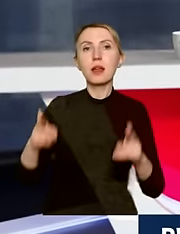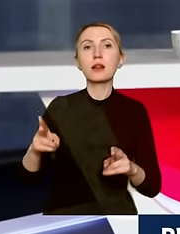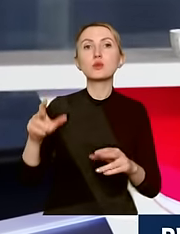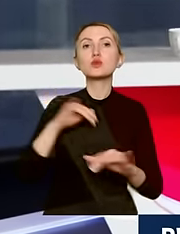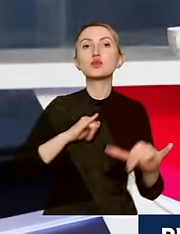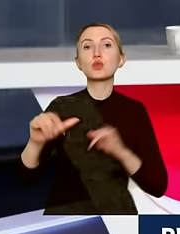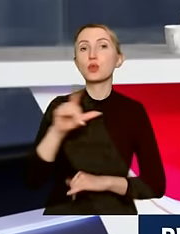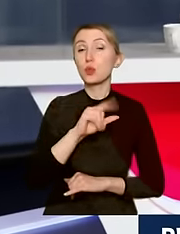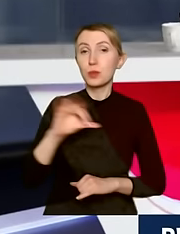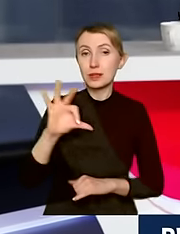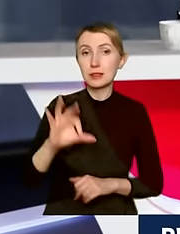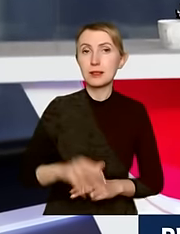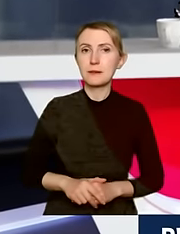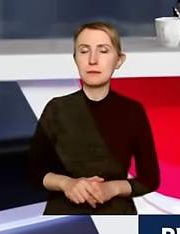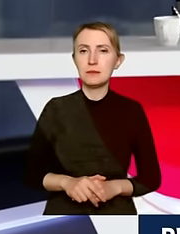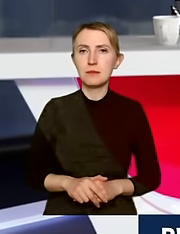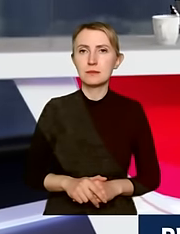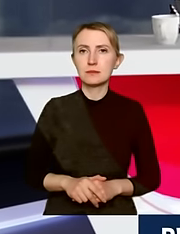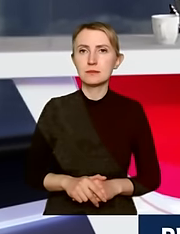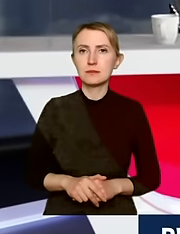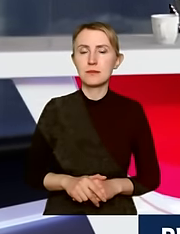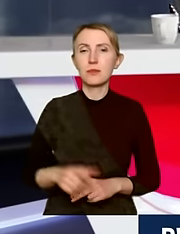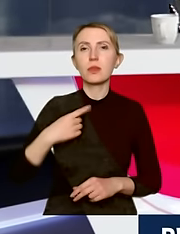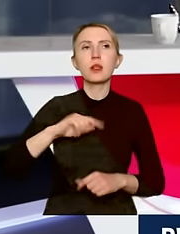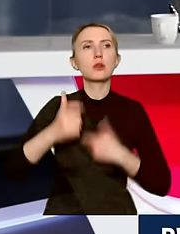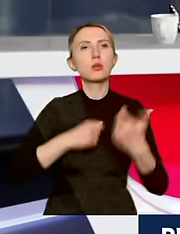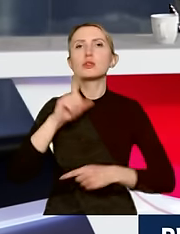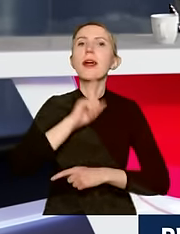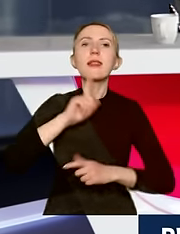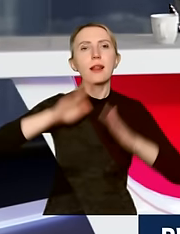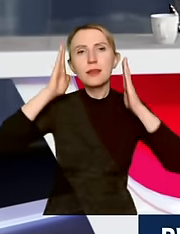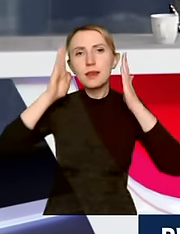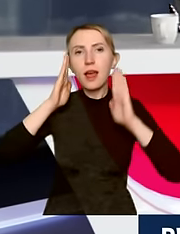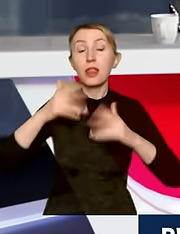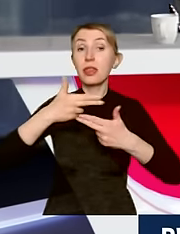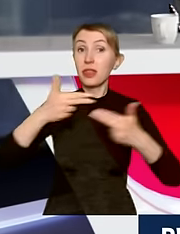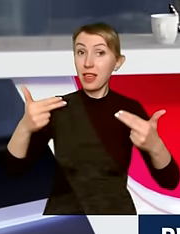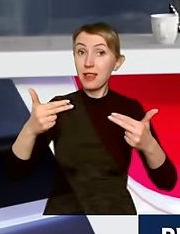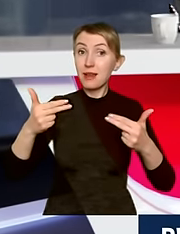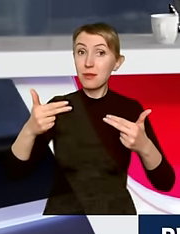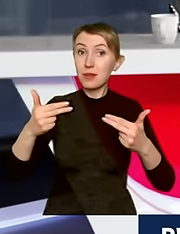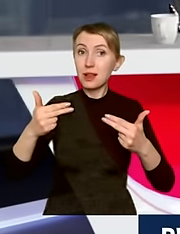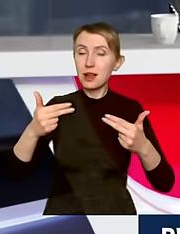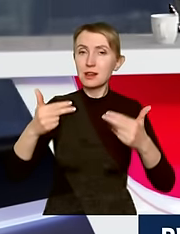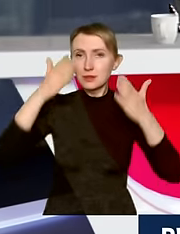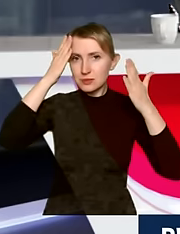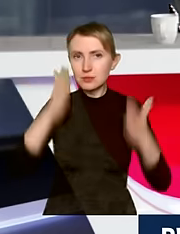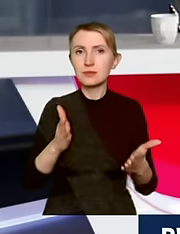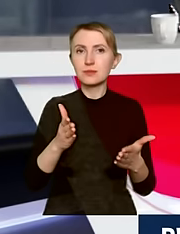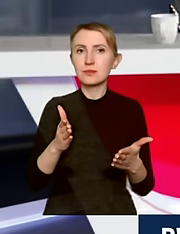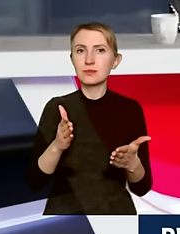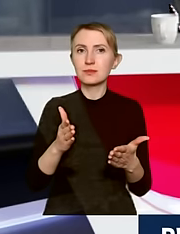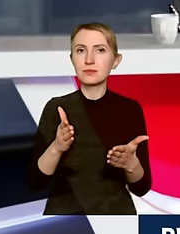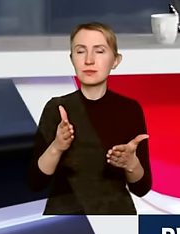Sprawiedliwości. I wtedy robiono z nas fundamentalistów religijnych, sprowadzając ten temat, sprowadzając go